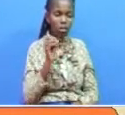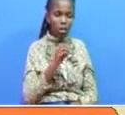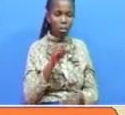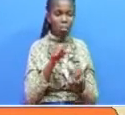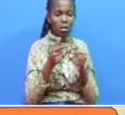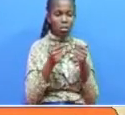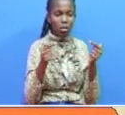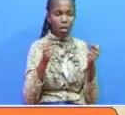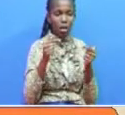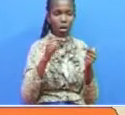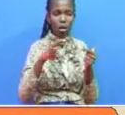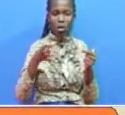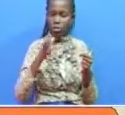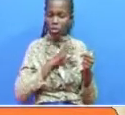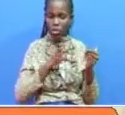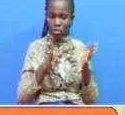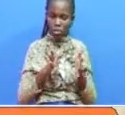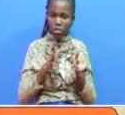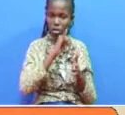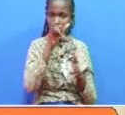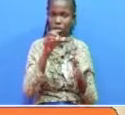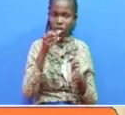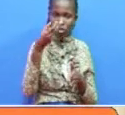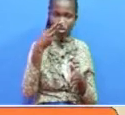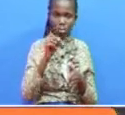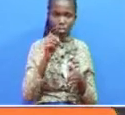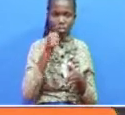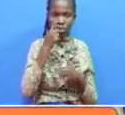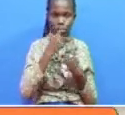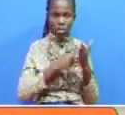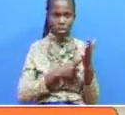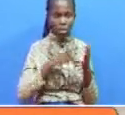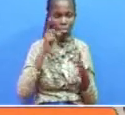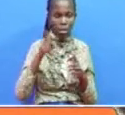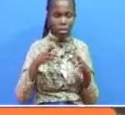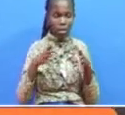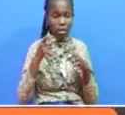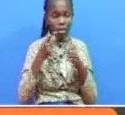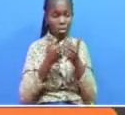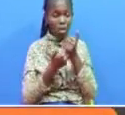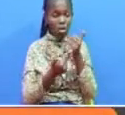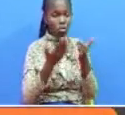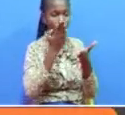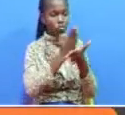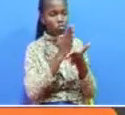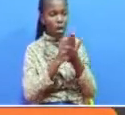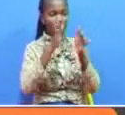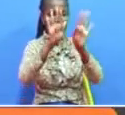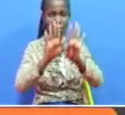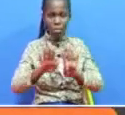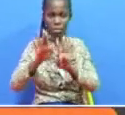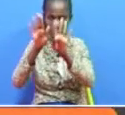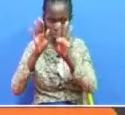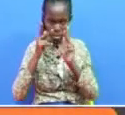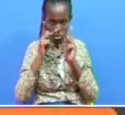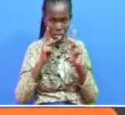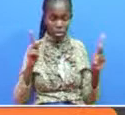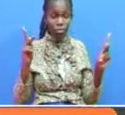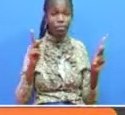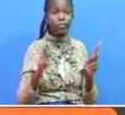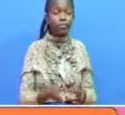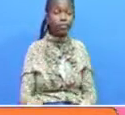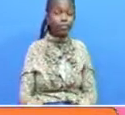idhoko. Kamishna wa county ya Mombasa John Otieno ni waweta nonginya asu eli kwikithi ya kana kampeni sio nisiedhiwa na